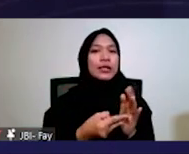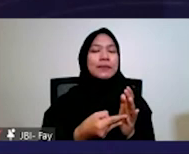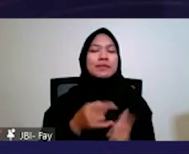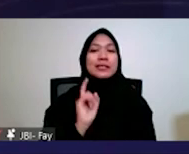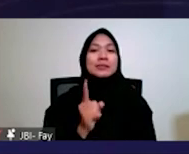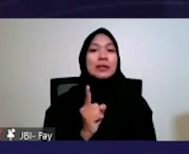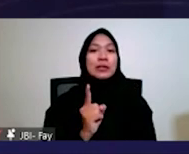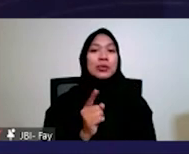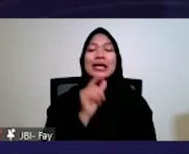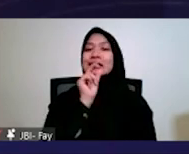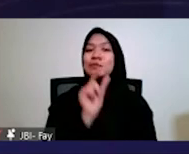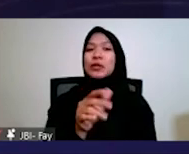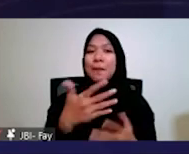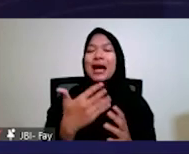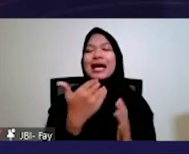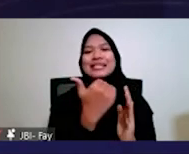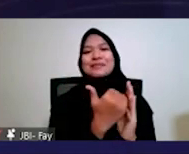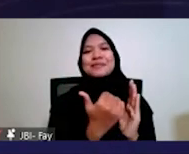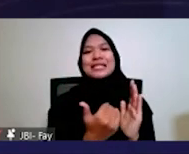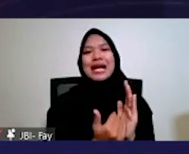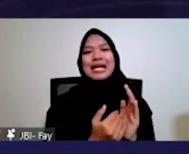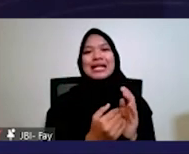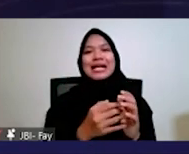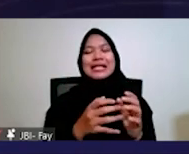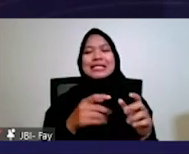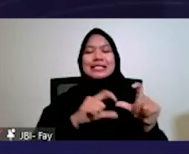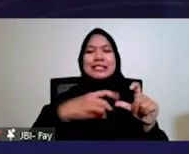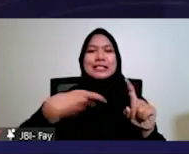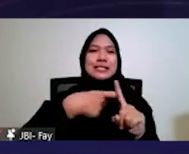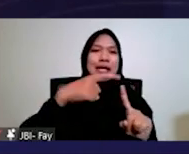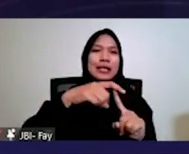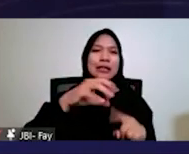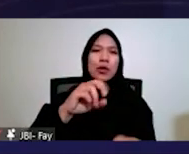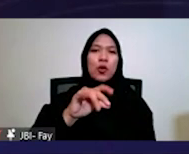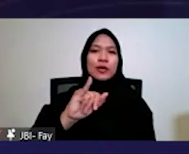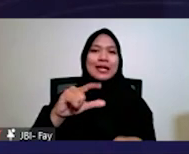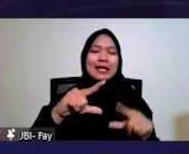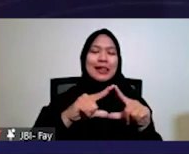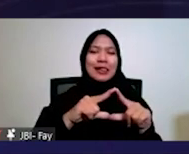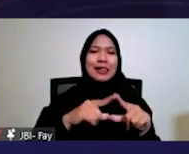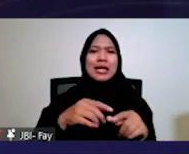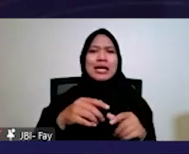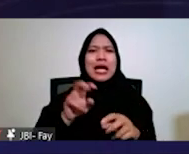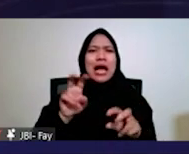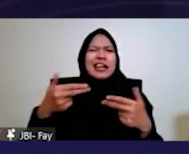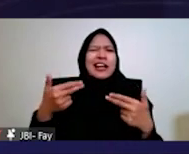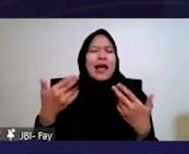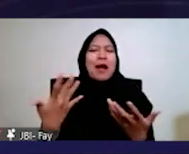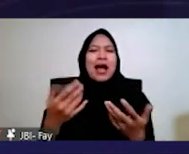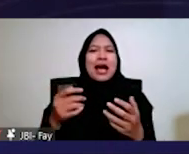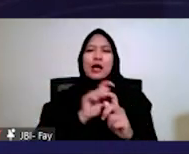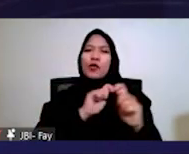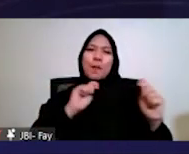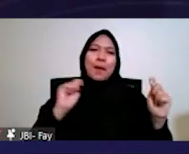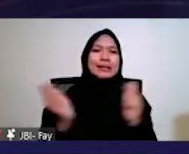itu di itu kebijakan sektor riil istilah kerennya kece nya adalah reformasi struktural yang